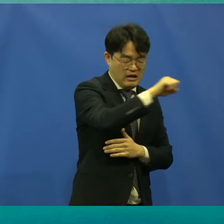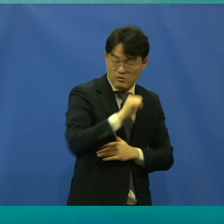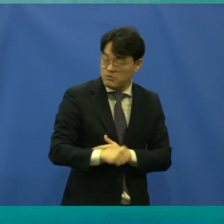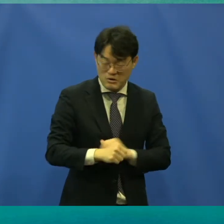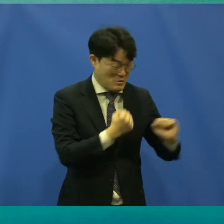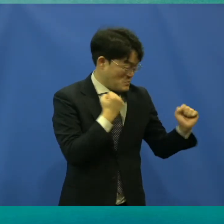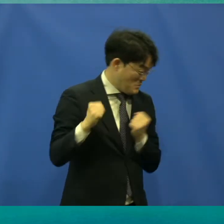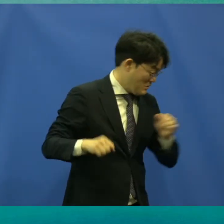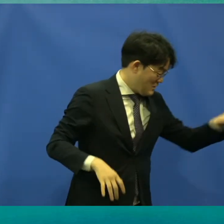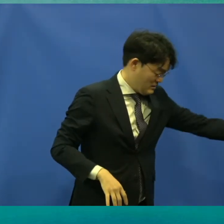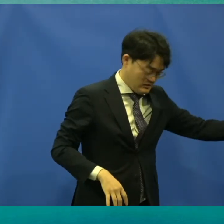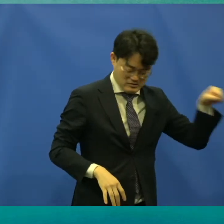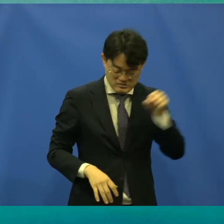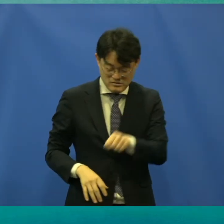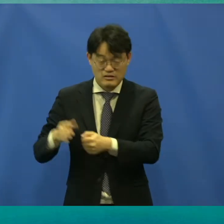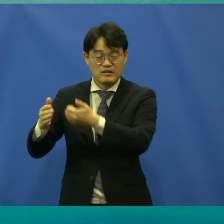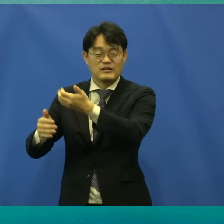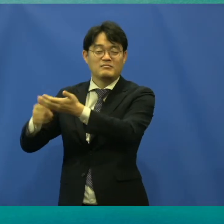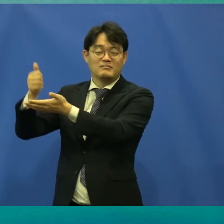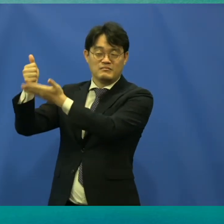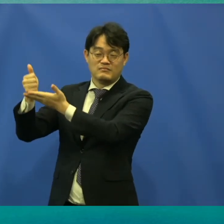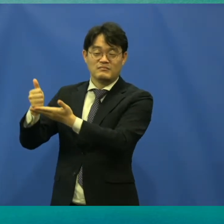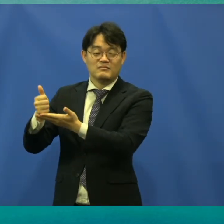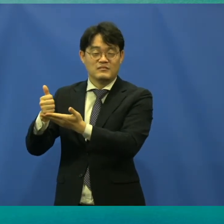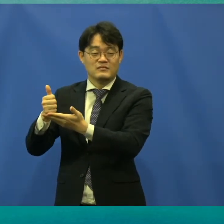바다로 던져진 요나를 죽이지 않으십니다.